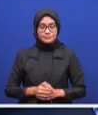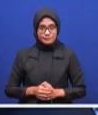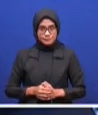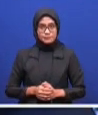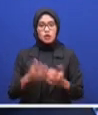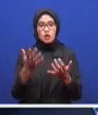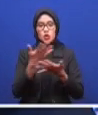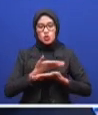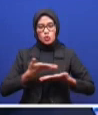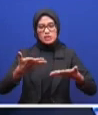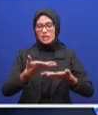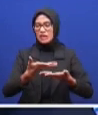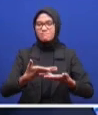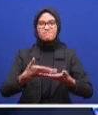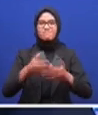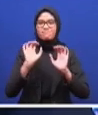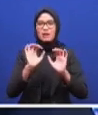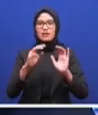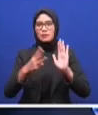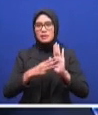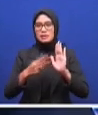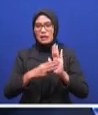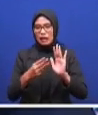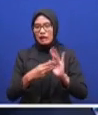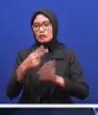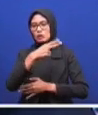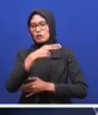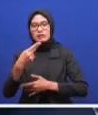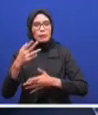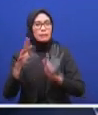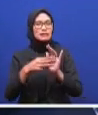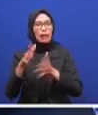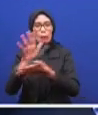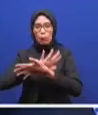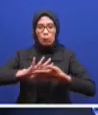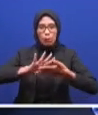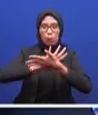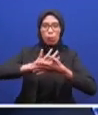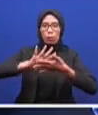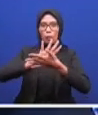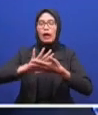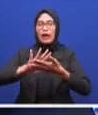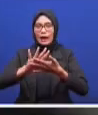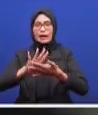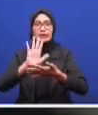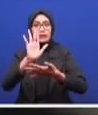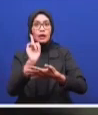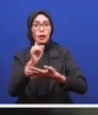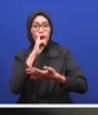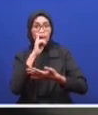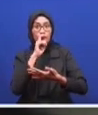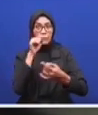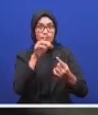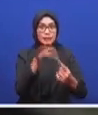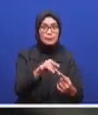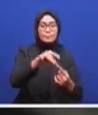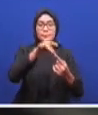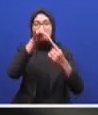dengan suasana yang penuh kecemasan ini, dengan demokrasi yang amburadul ini bisa kalau semisalnya terpilih